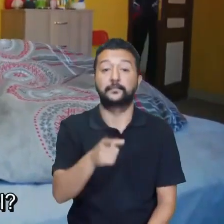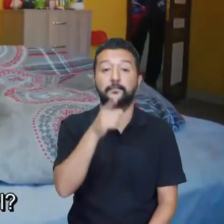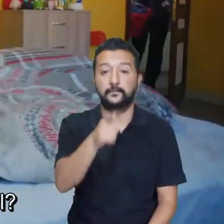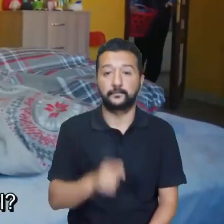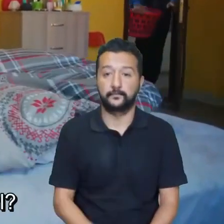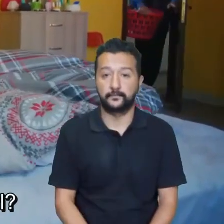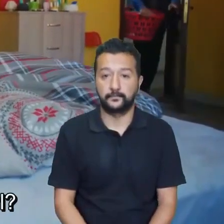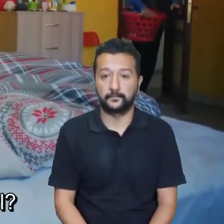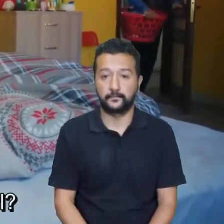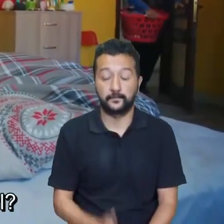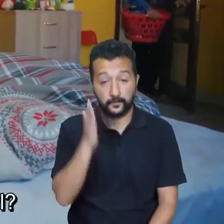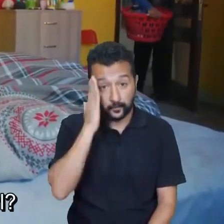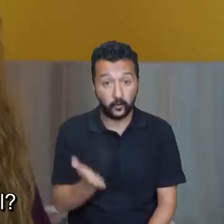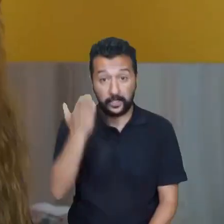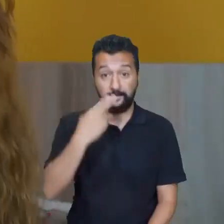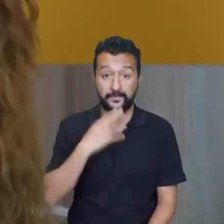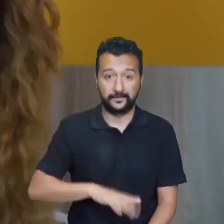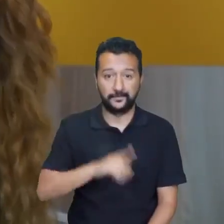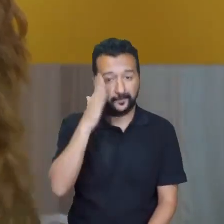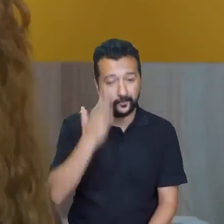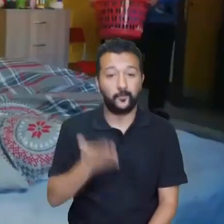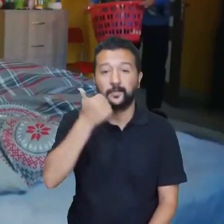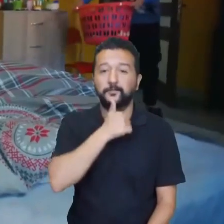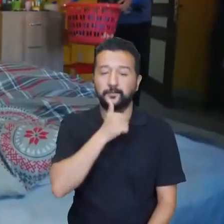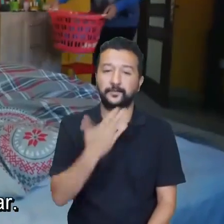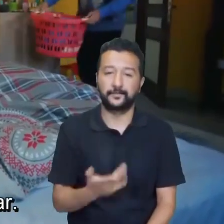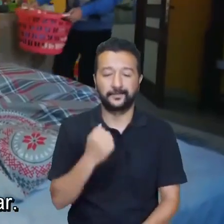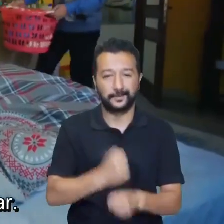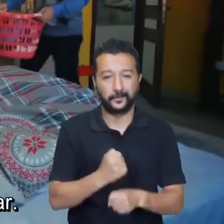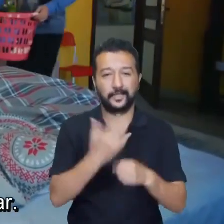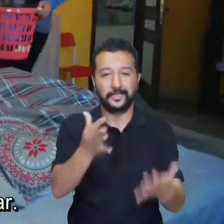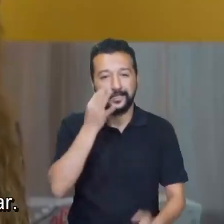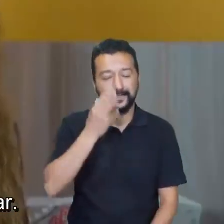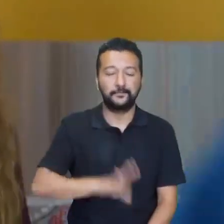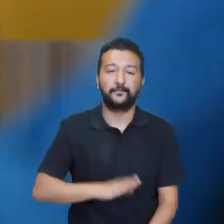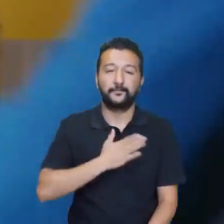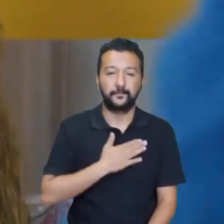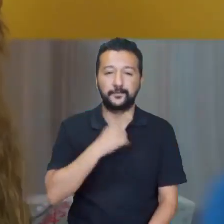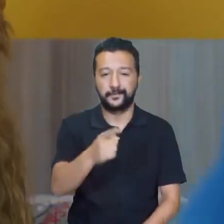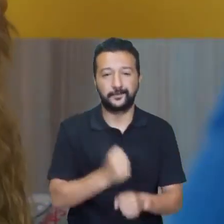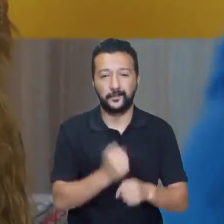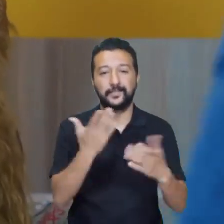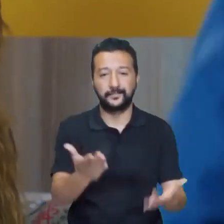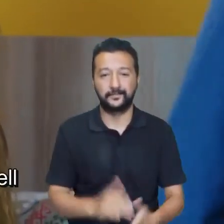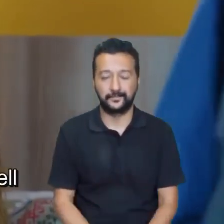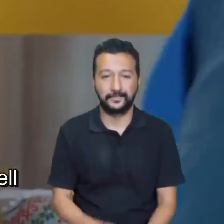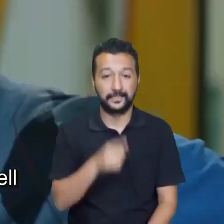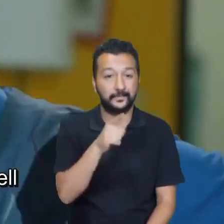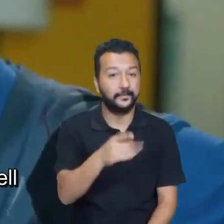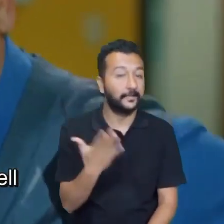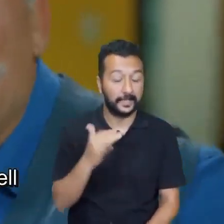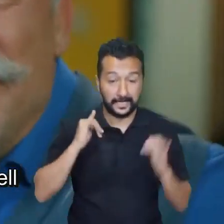Yorgan altına gizledi. Uyandın mı kızım? Uyandım babacığım. Günaydın canım yavrum. Günaydın.